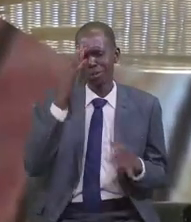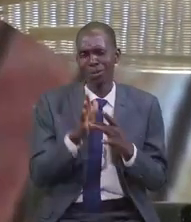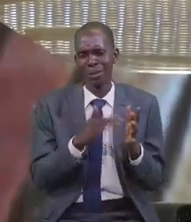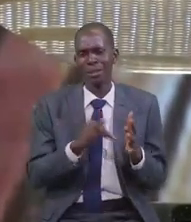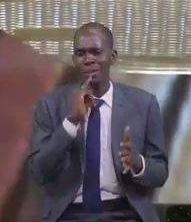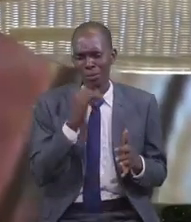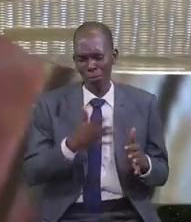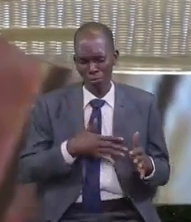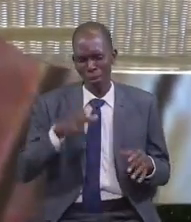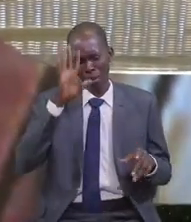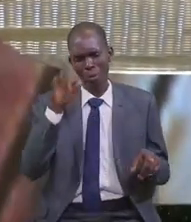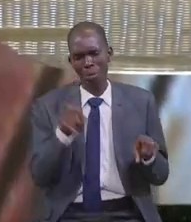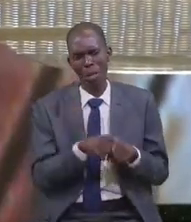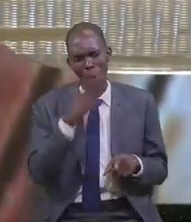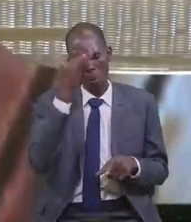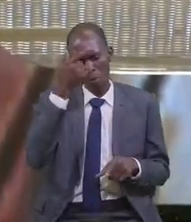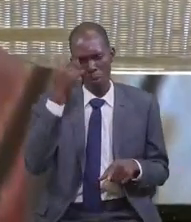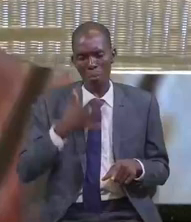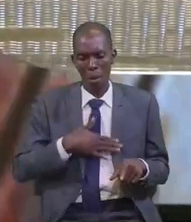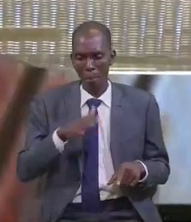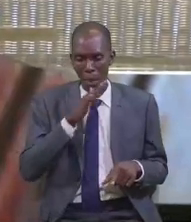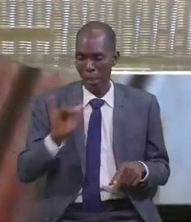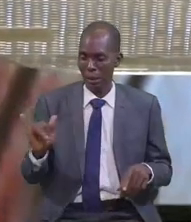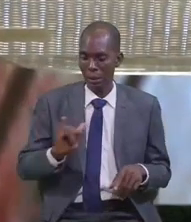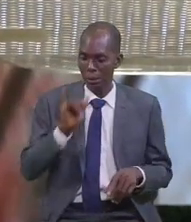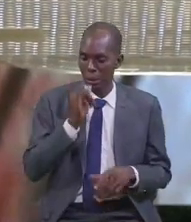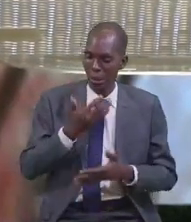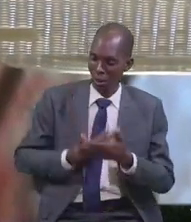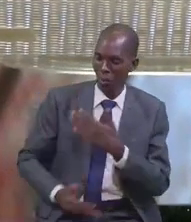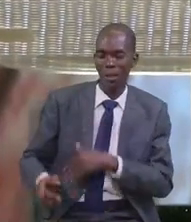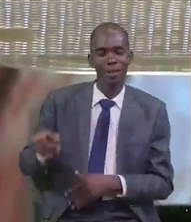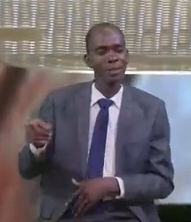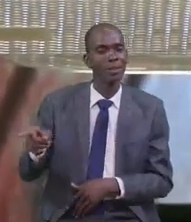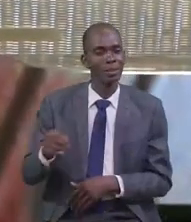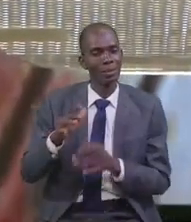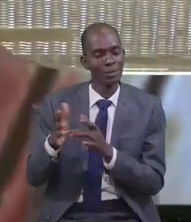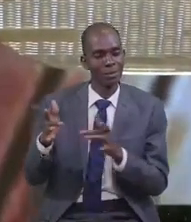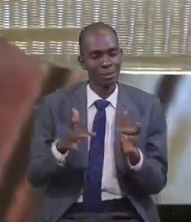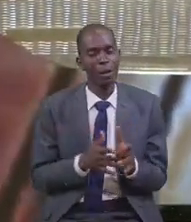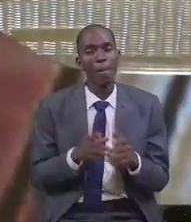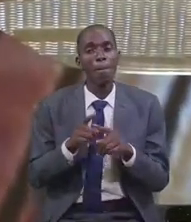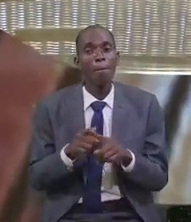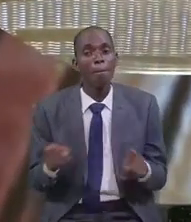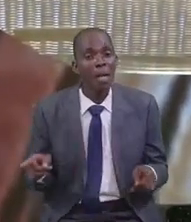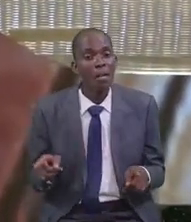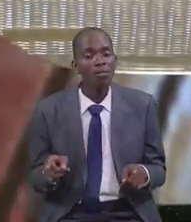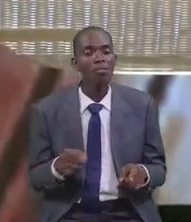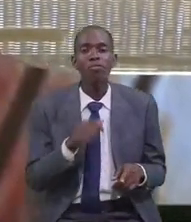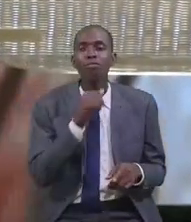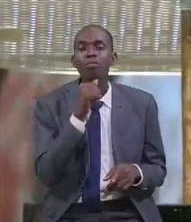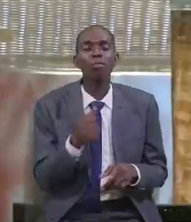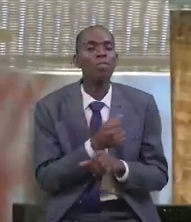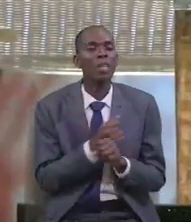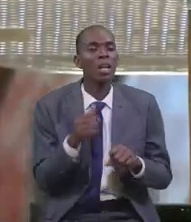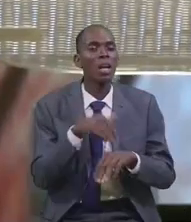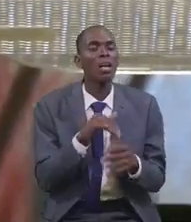ma mère, la même Marie, le même Joseph, nos parents. Mais il n'était pas né de nouveau à